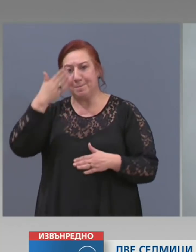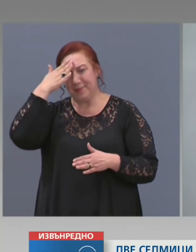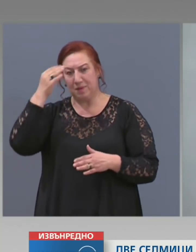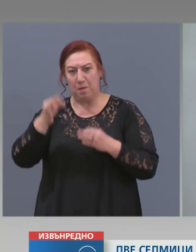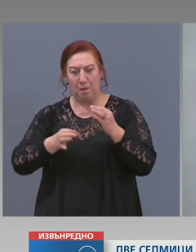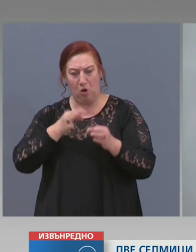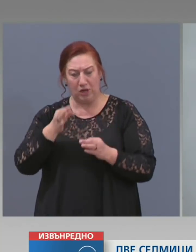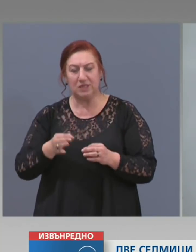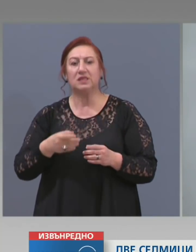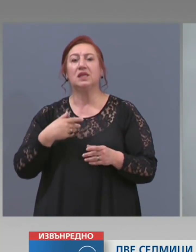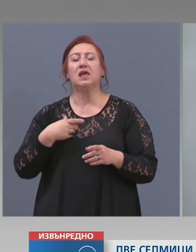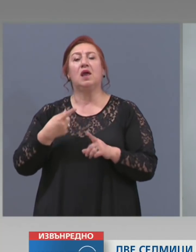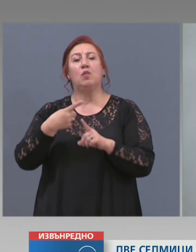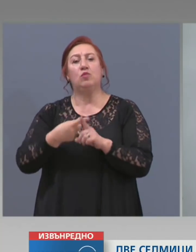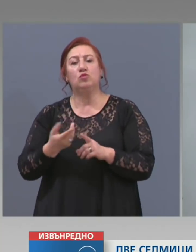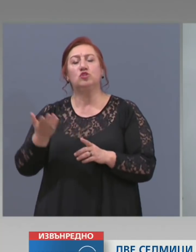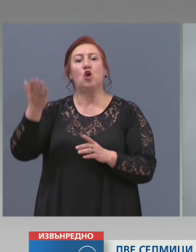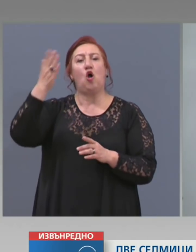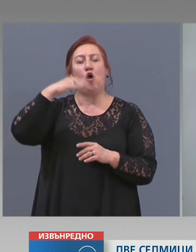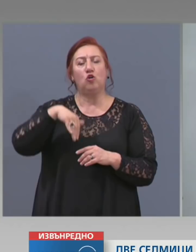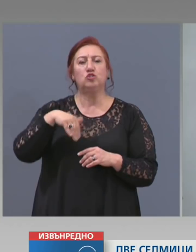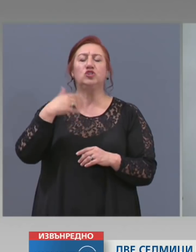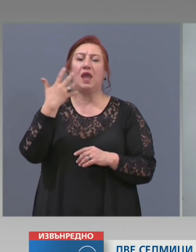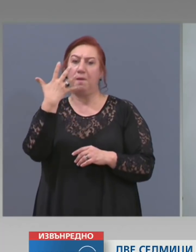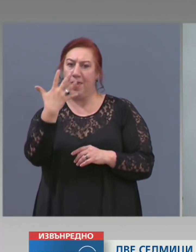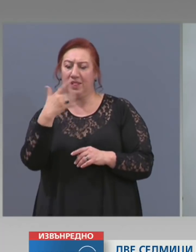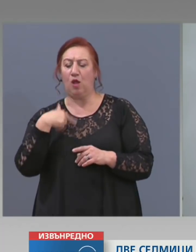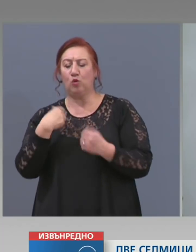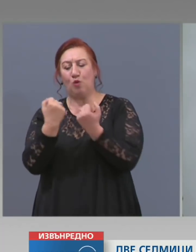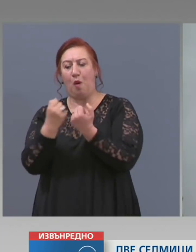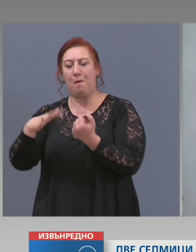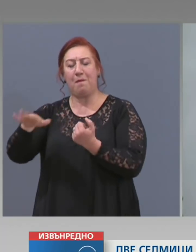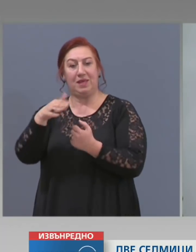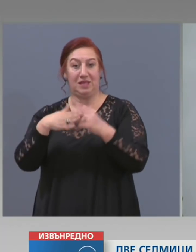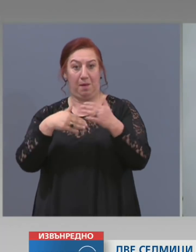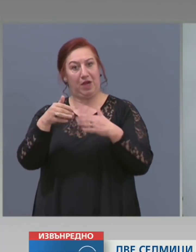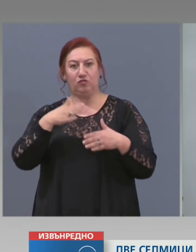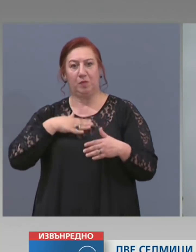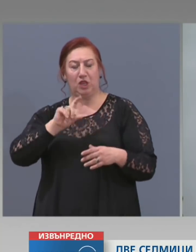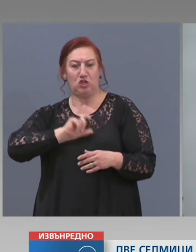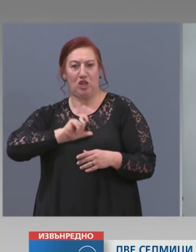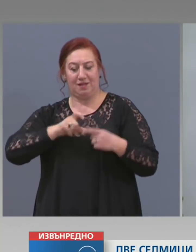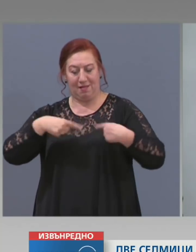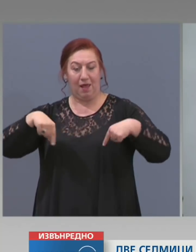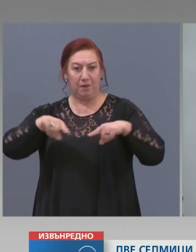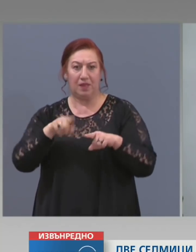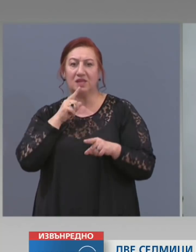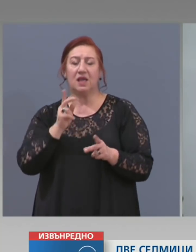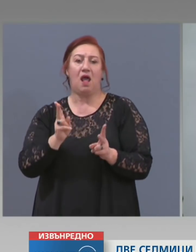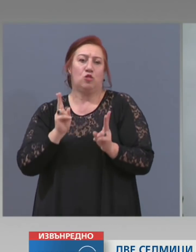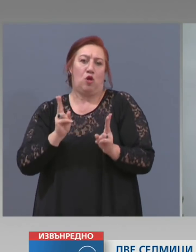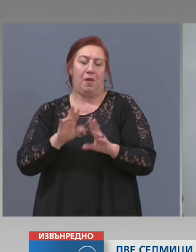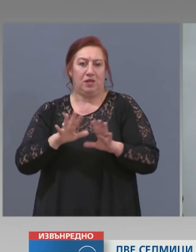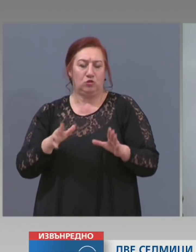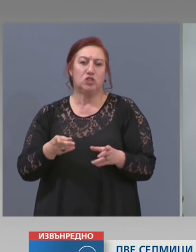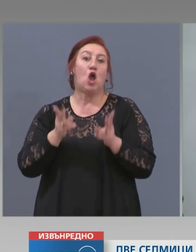5 общо практикуващи лекари, които са местни, практикуват в града. За една нормална ситуация това е нормално медицинско обслужване, а всеки